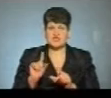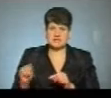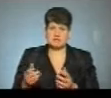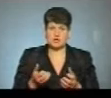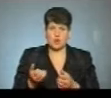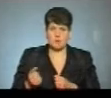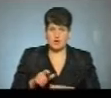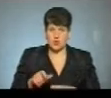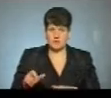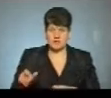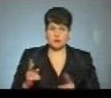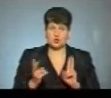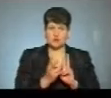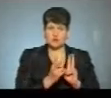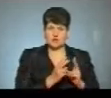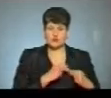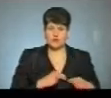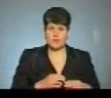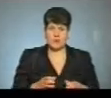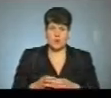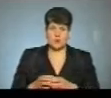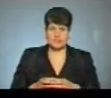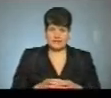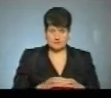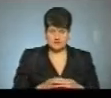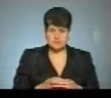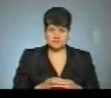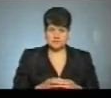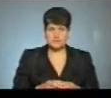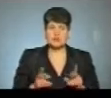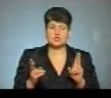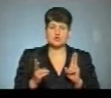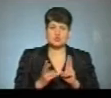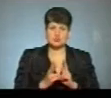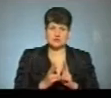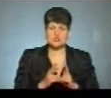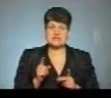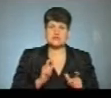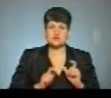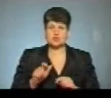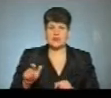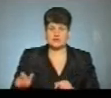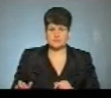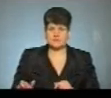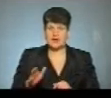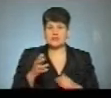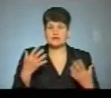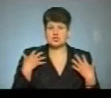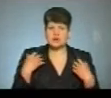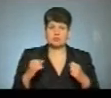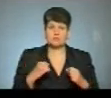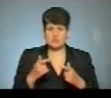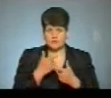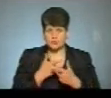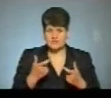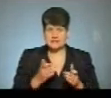громадян, зустрічі з трудовими колективами та зустрічі з студентами. Начальник управління